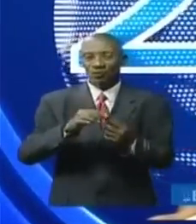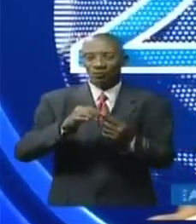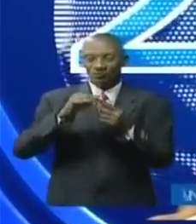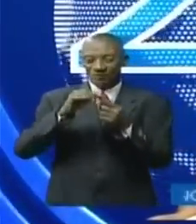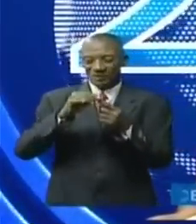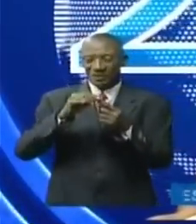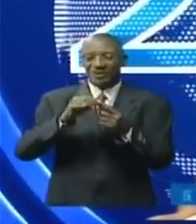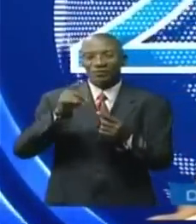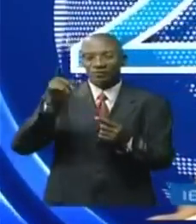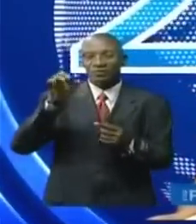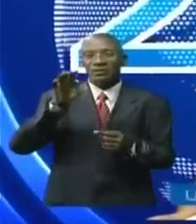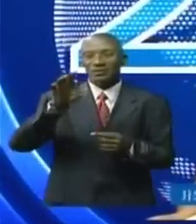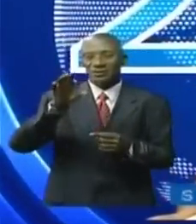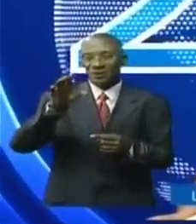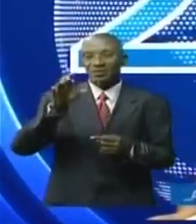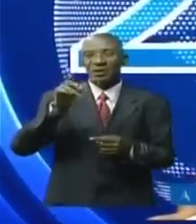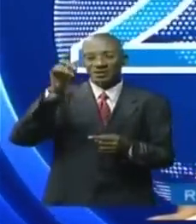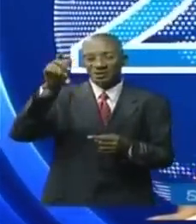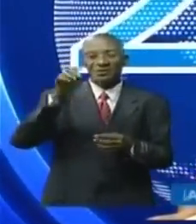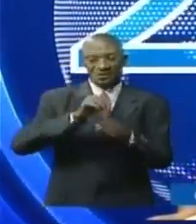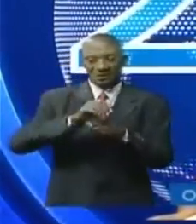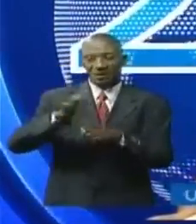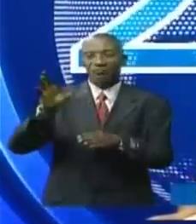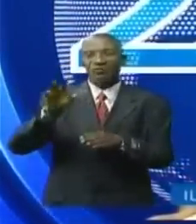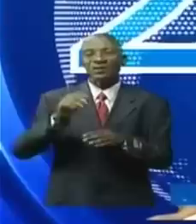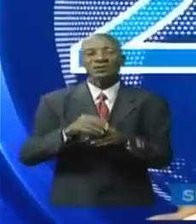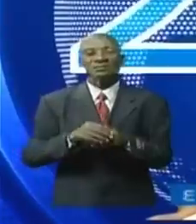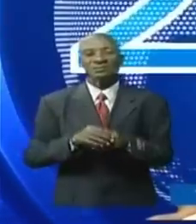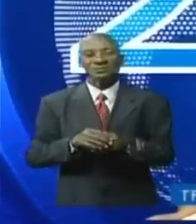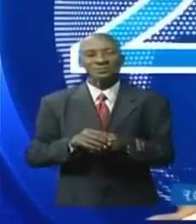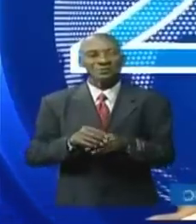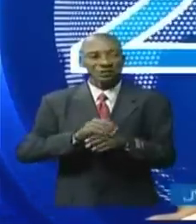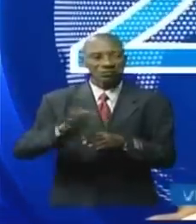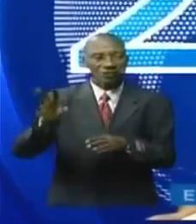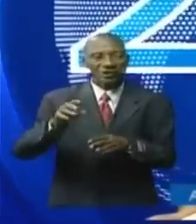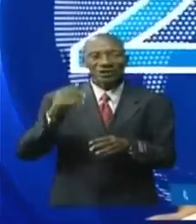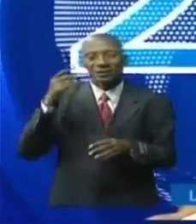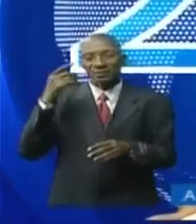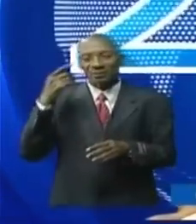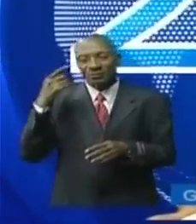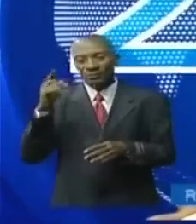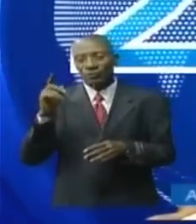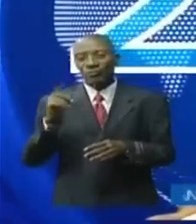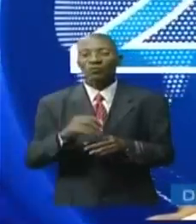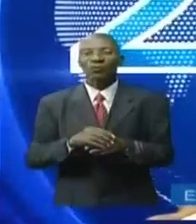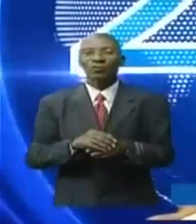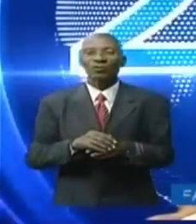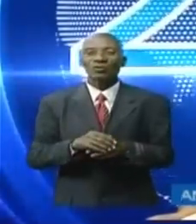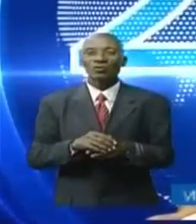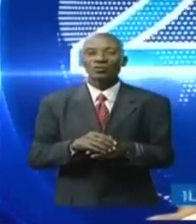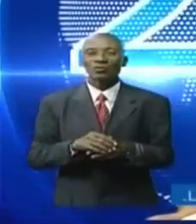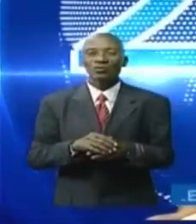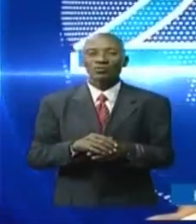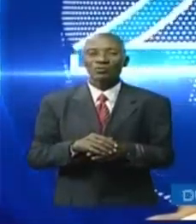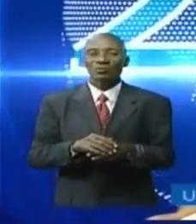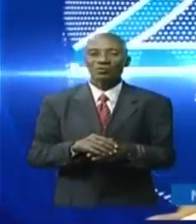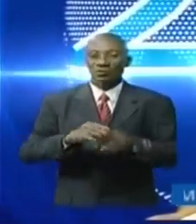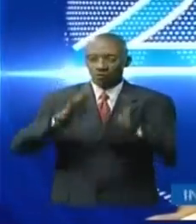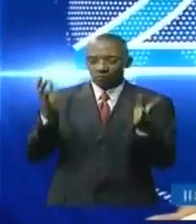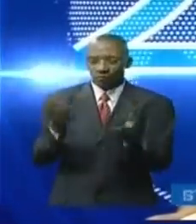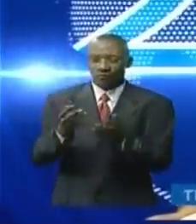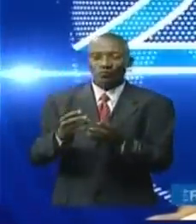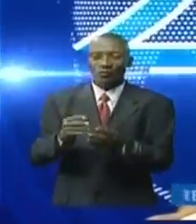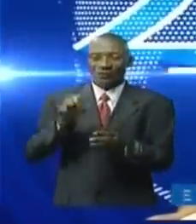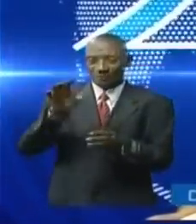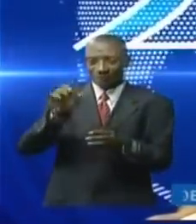provisoire ayant pour tâche essentielle d'assurer la gestion courante de la banque, de servir d'interface avec